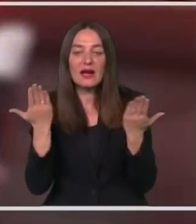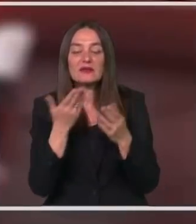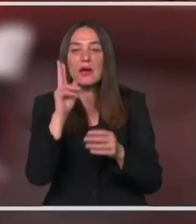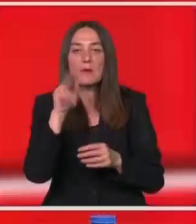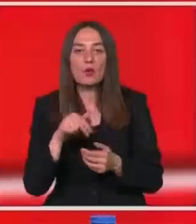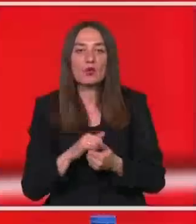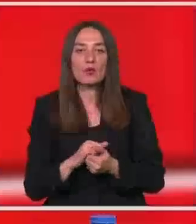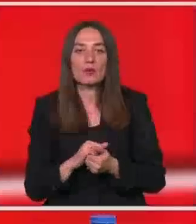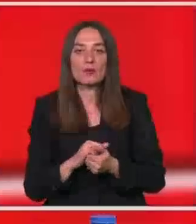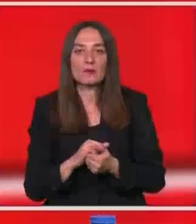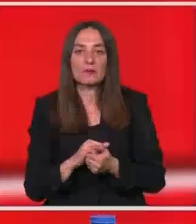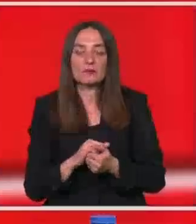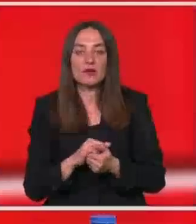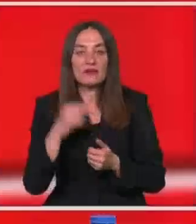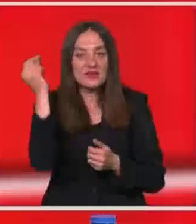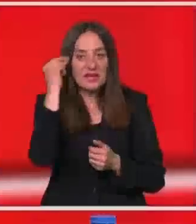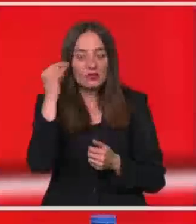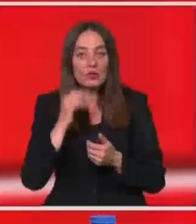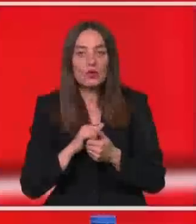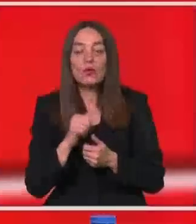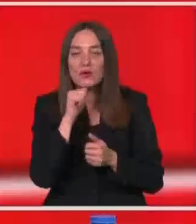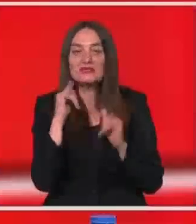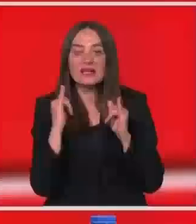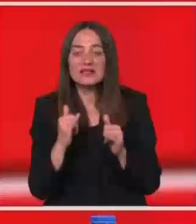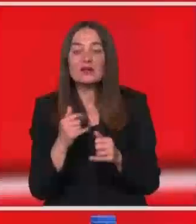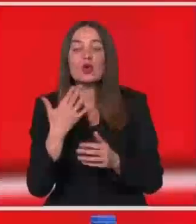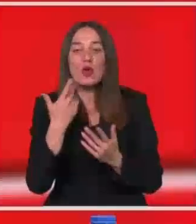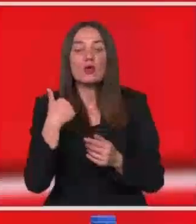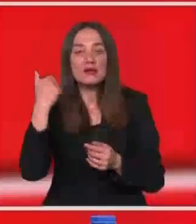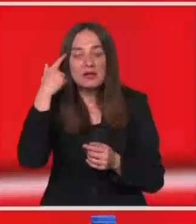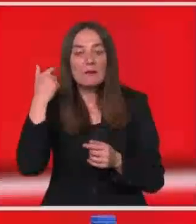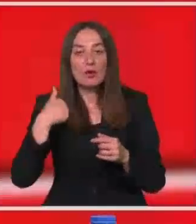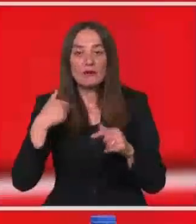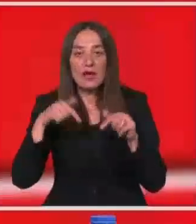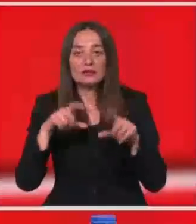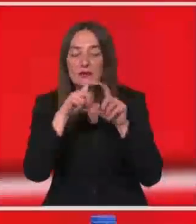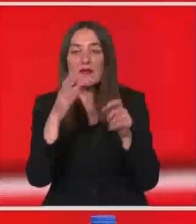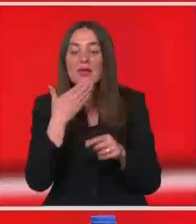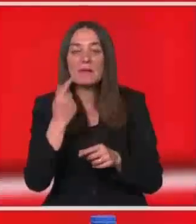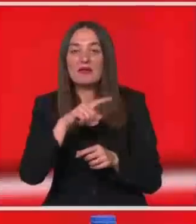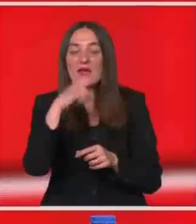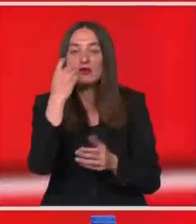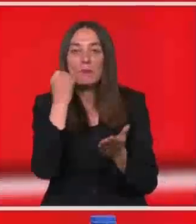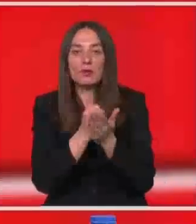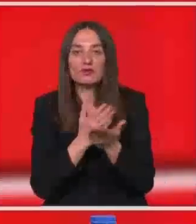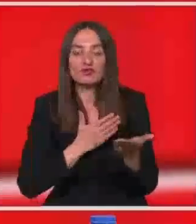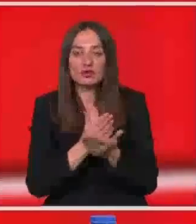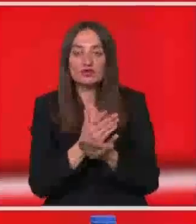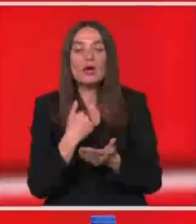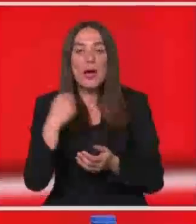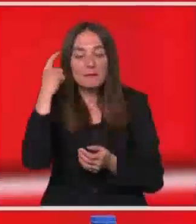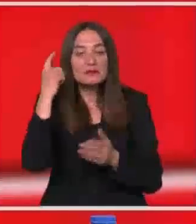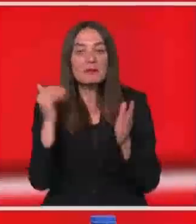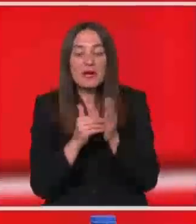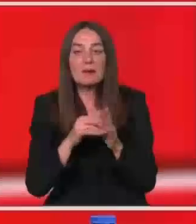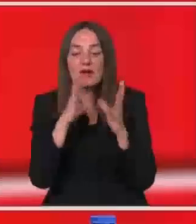da se edukuju. I za sada, koliko znam, kod nas u instituciji nema ni jednog potvrđenog slučaja. Mislim da bi svi